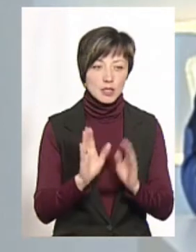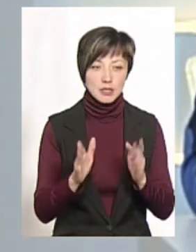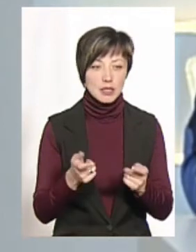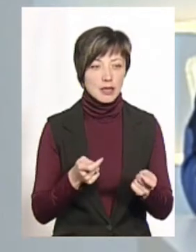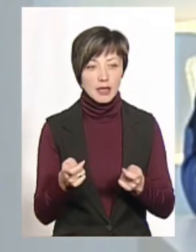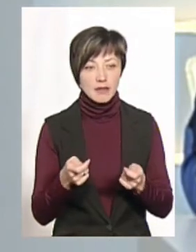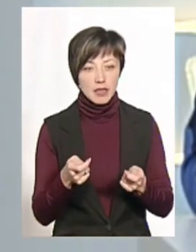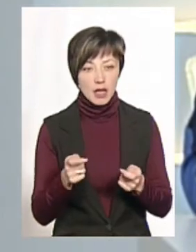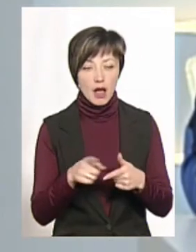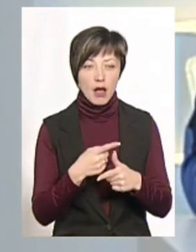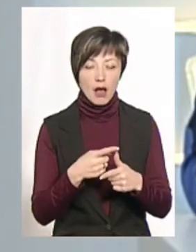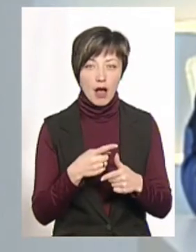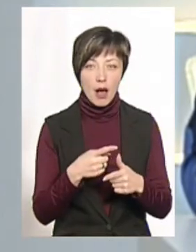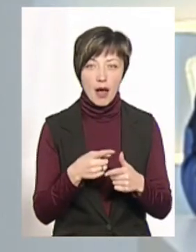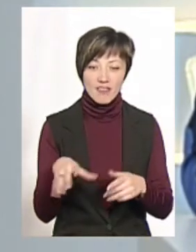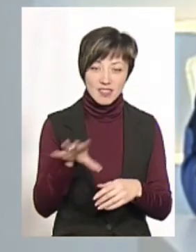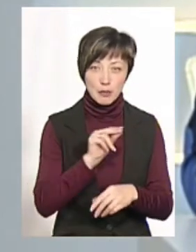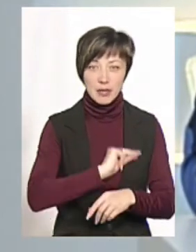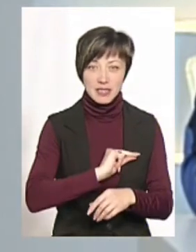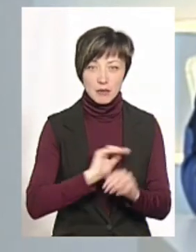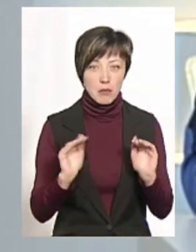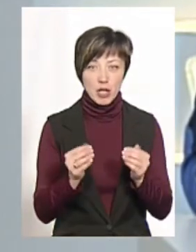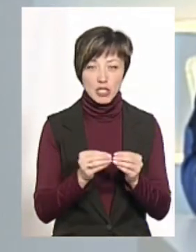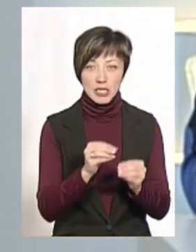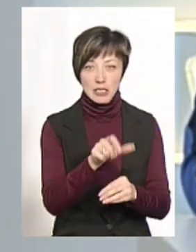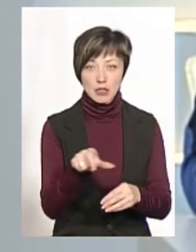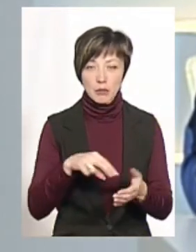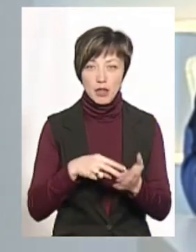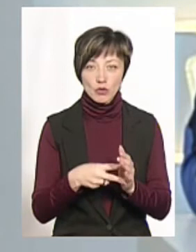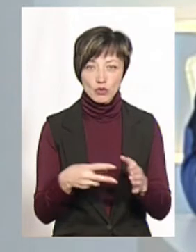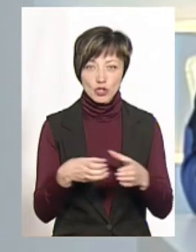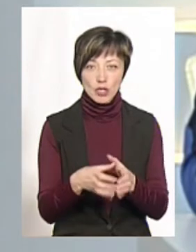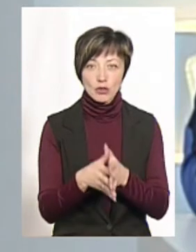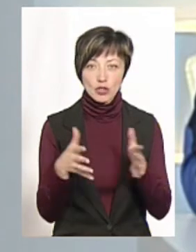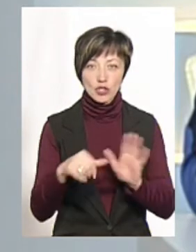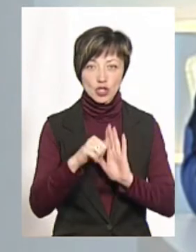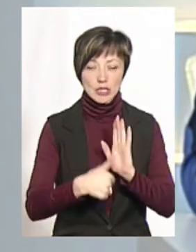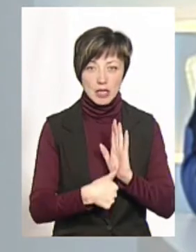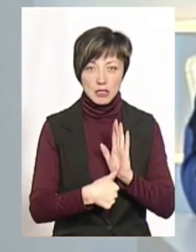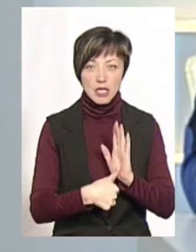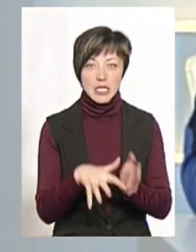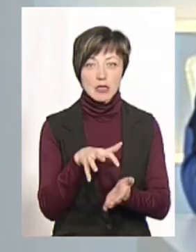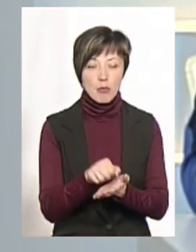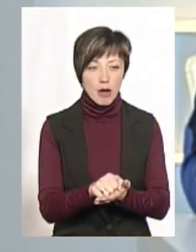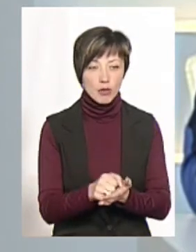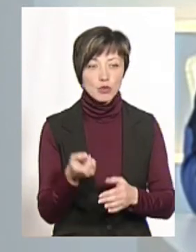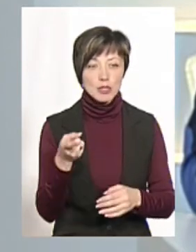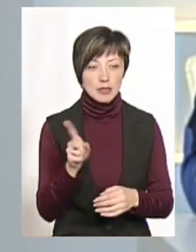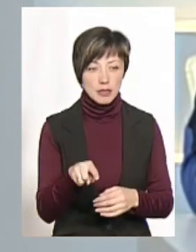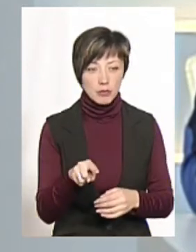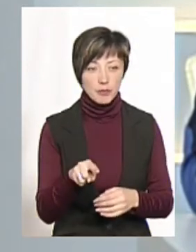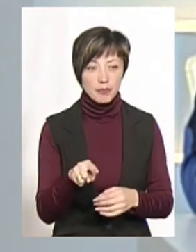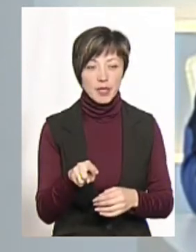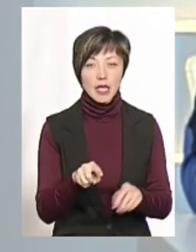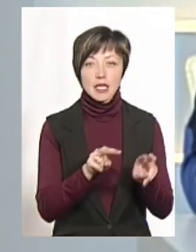тільки керівник, а безпосередньо працівники, їх менше 10, ми плануємо штат розширити до 16, вони займаються тим,